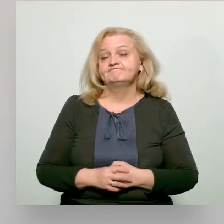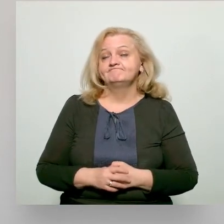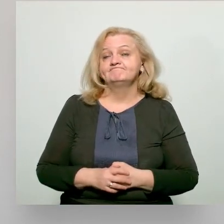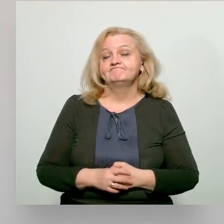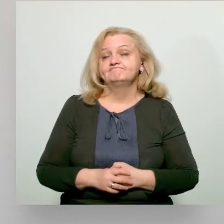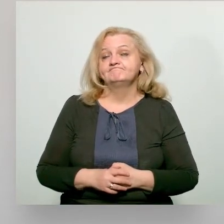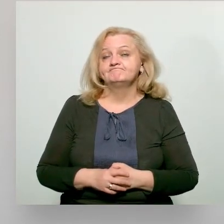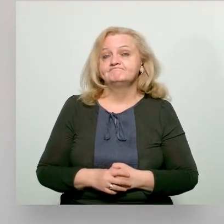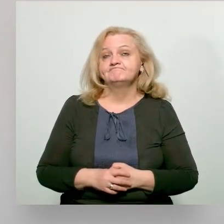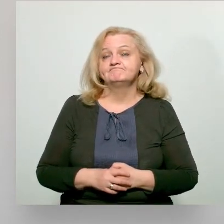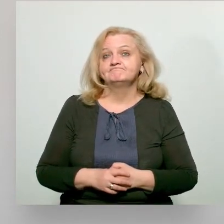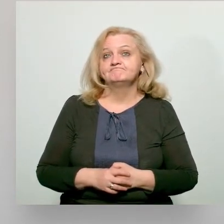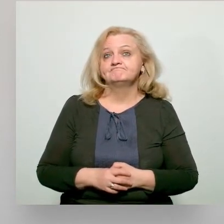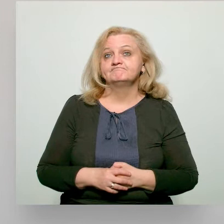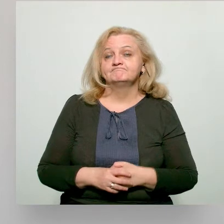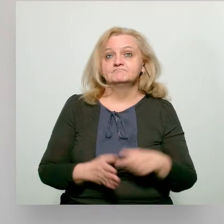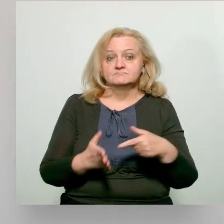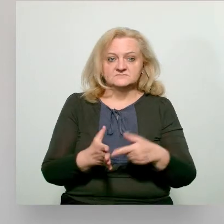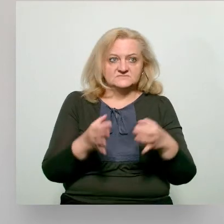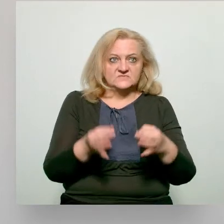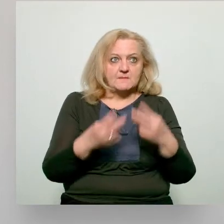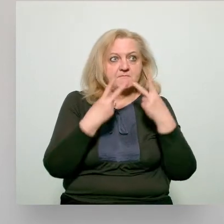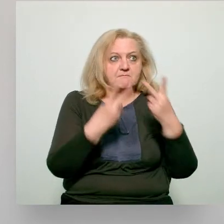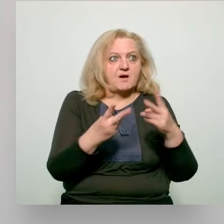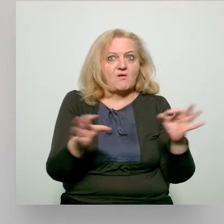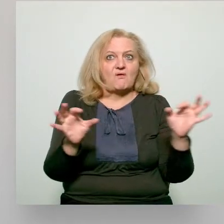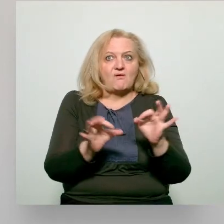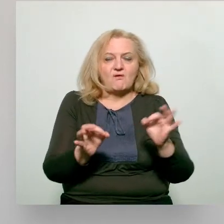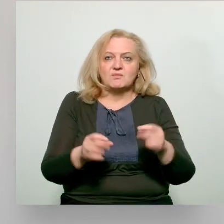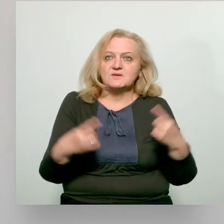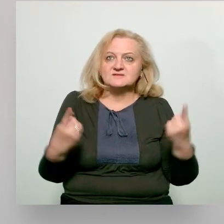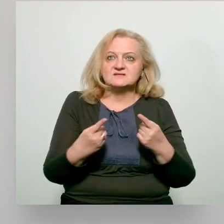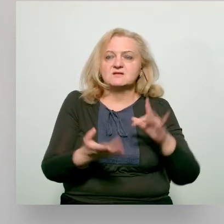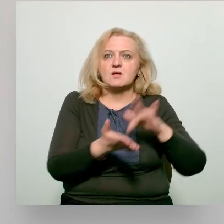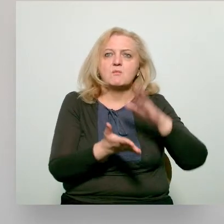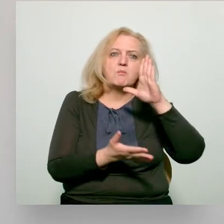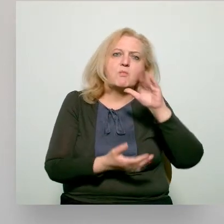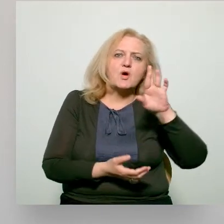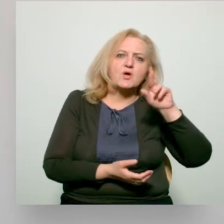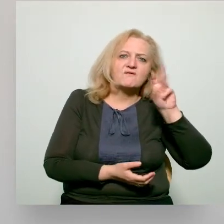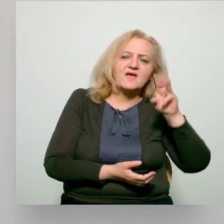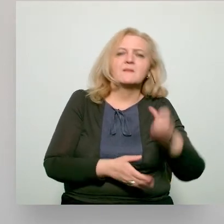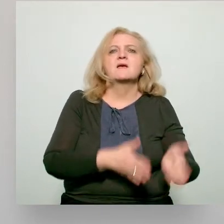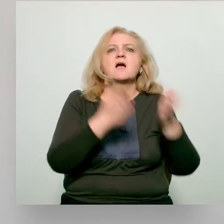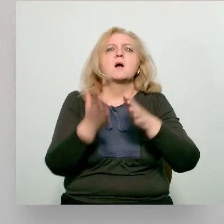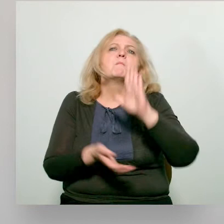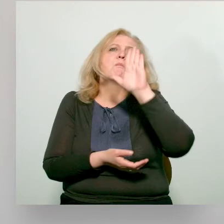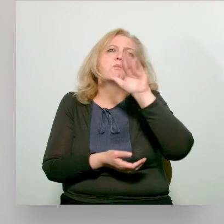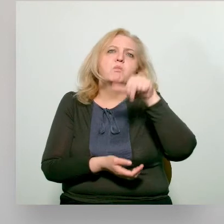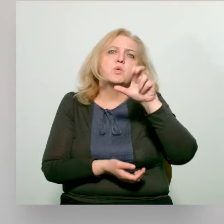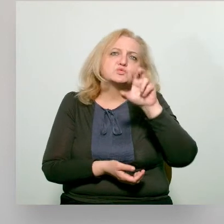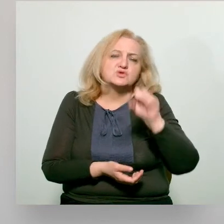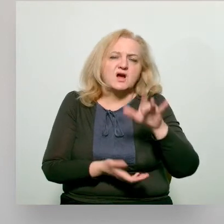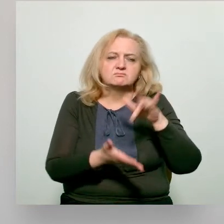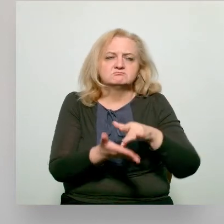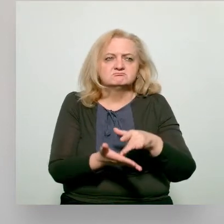że dziś, gdy te okropieństwa mają miejsce w Borodziance, w Buczi, czy nikt nie zdawał